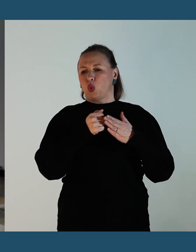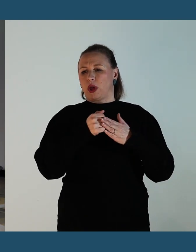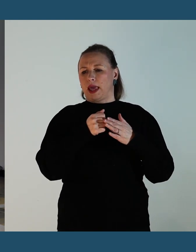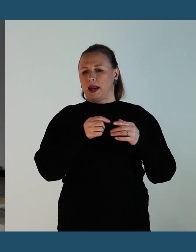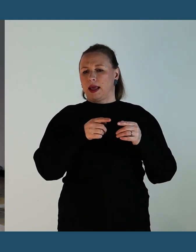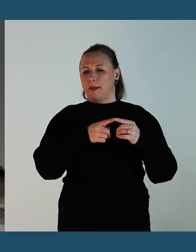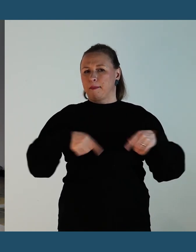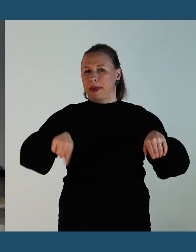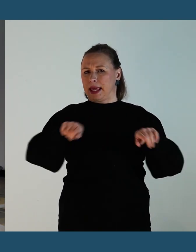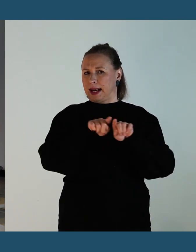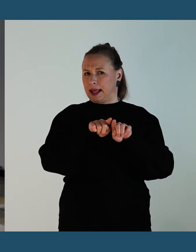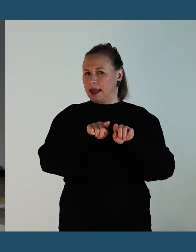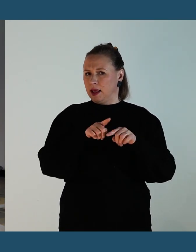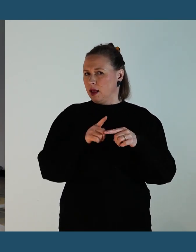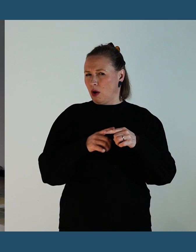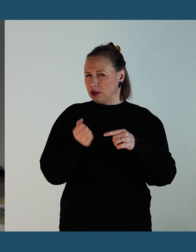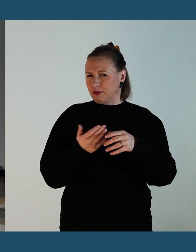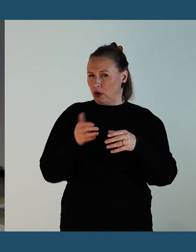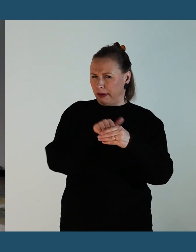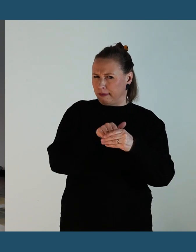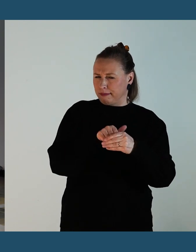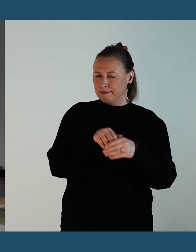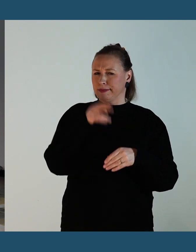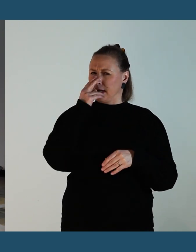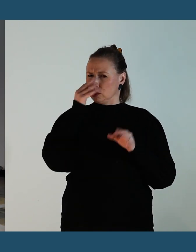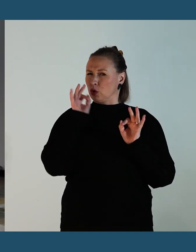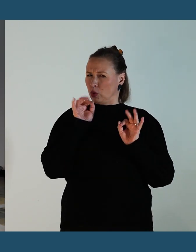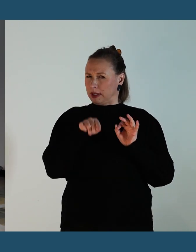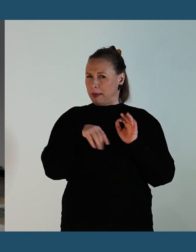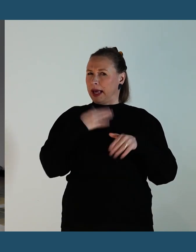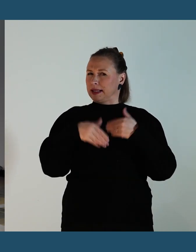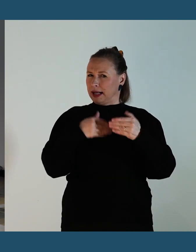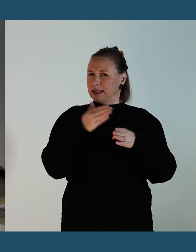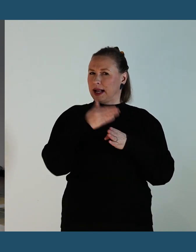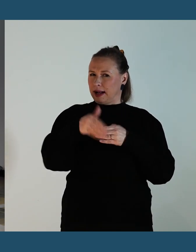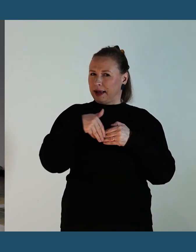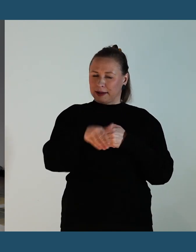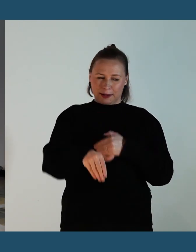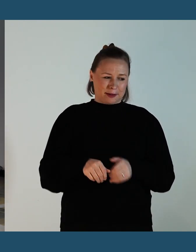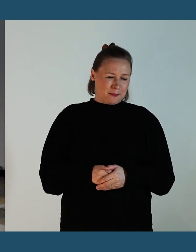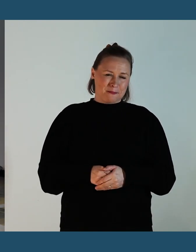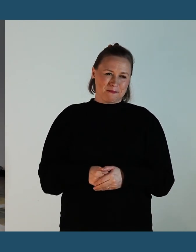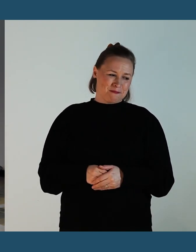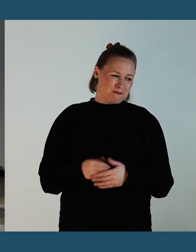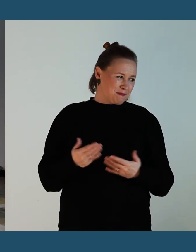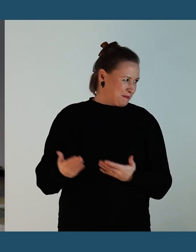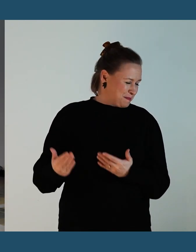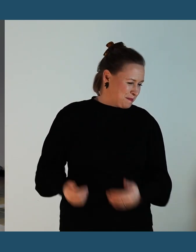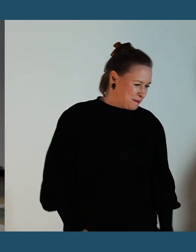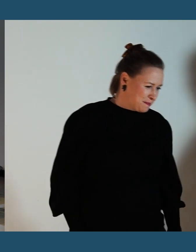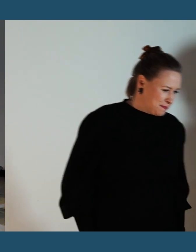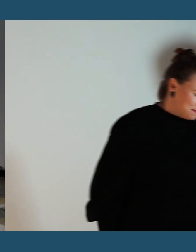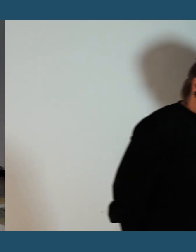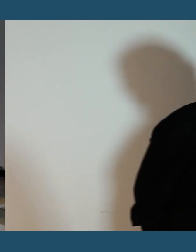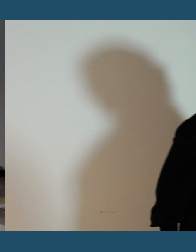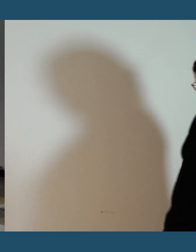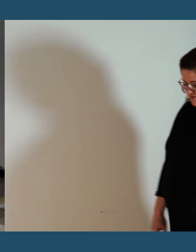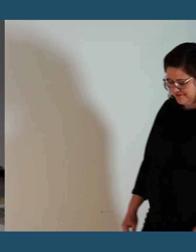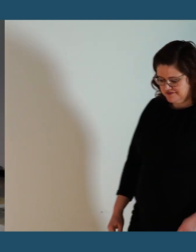Katsotaan, miten sen käy ekaksi ja sitten jatketaan. Hyvä, kiitos. Otetaan seuraavaksi muutama semmoinen